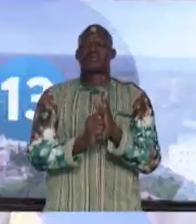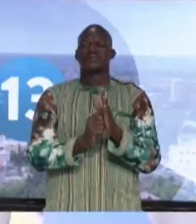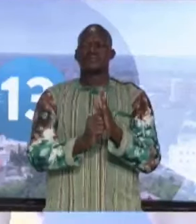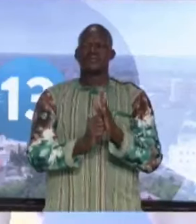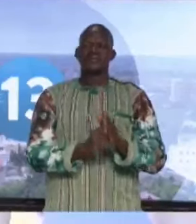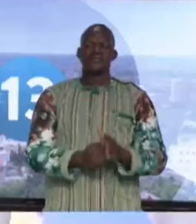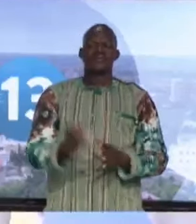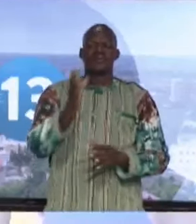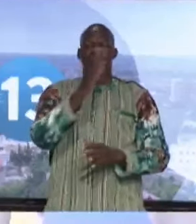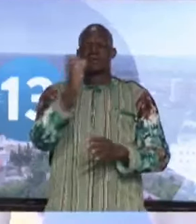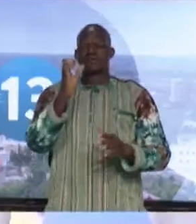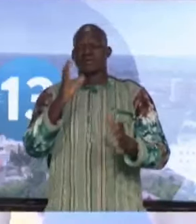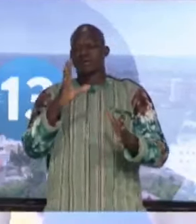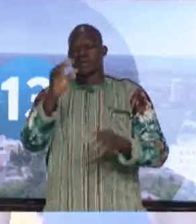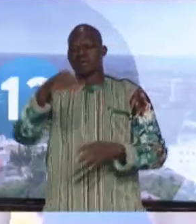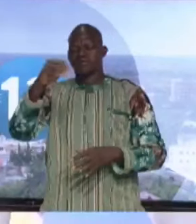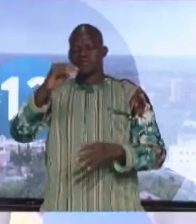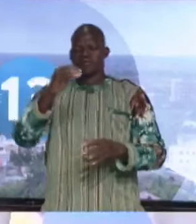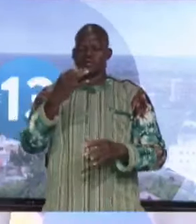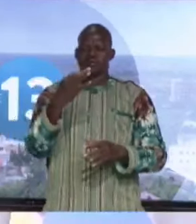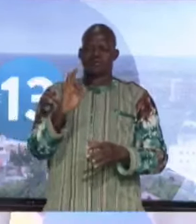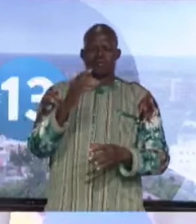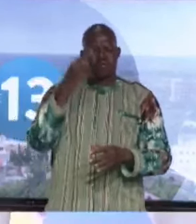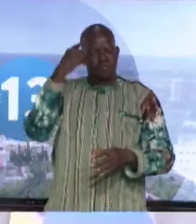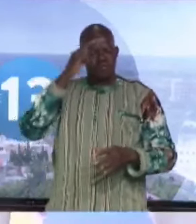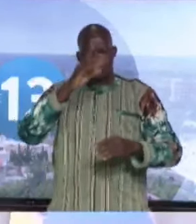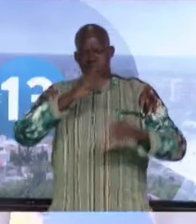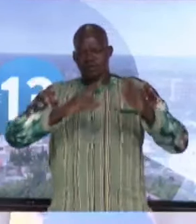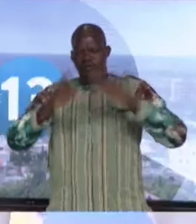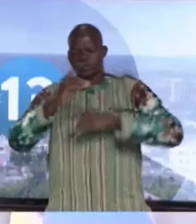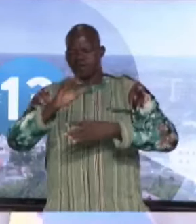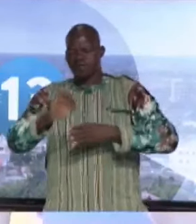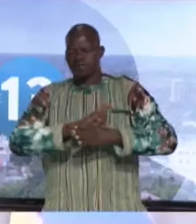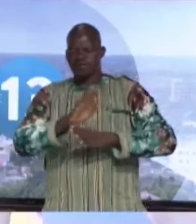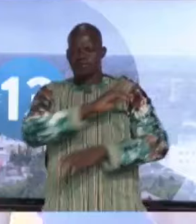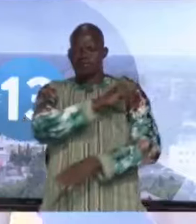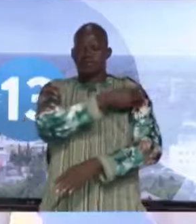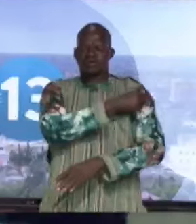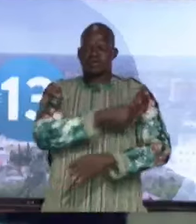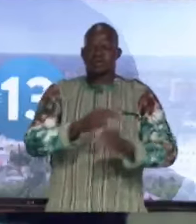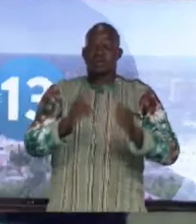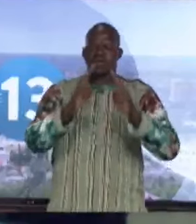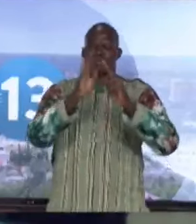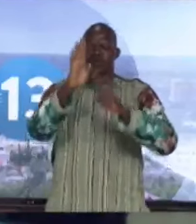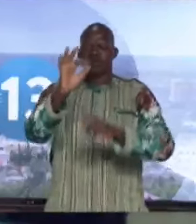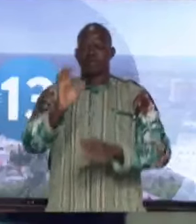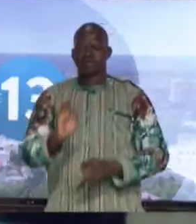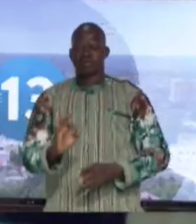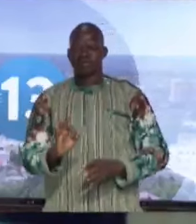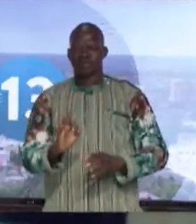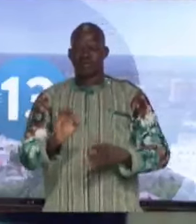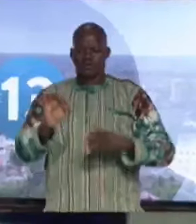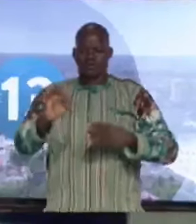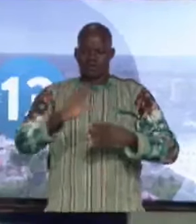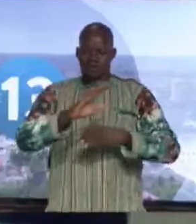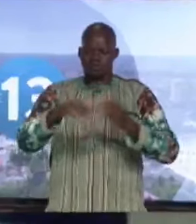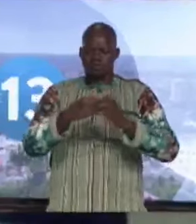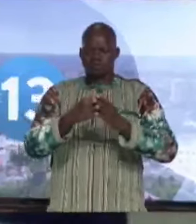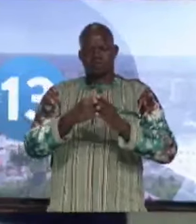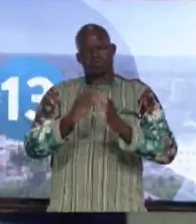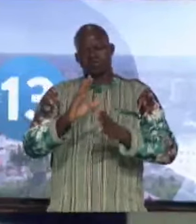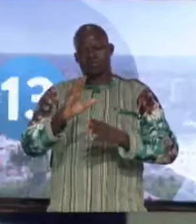de 500 000 francs CFA à 0 francs CFA pour une dialyse dans les formations sanitaires au Burkina, les formations sanitaires publiques